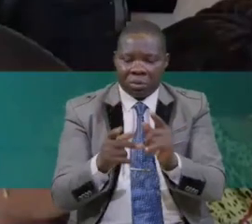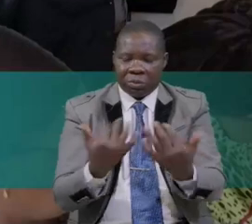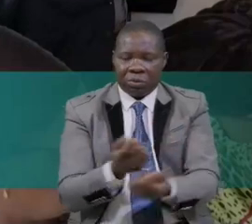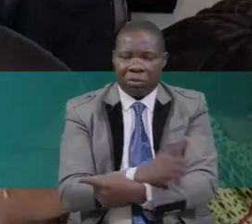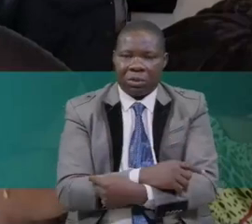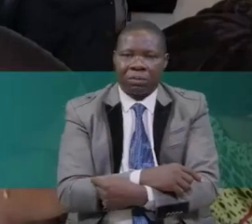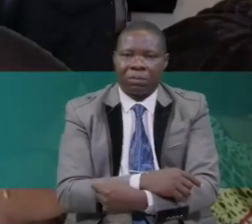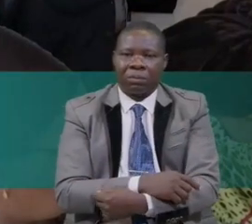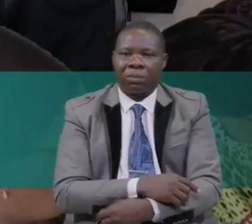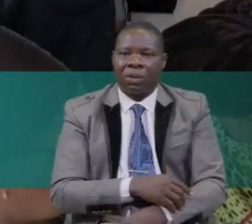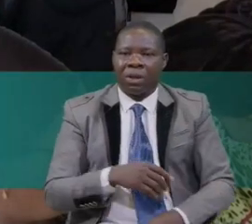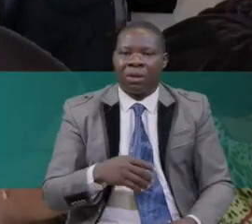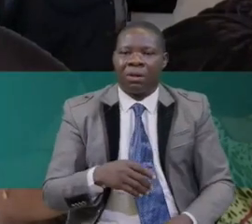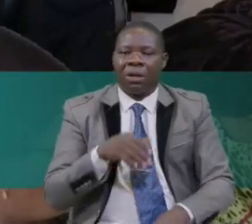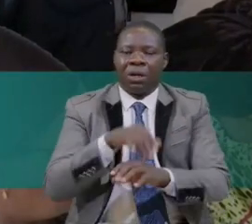parfois,